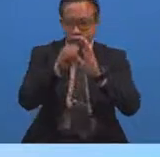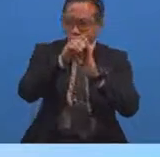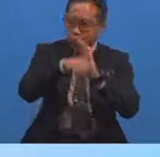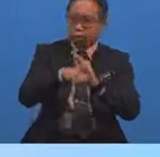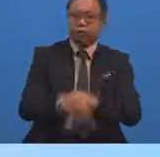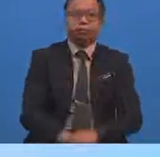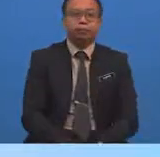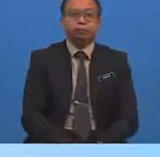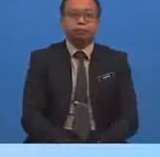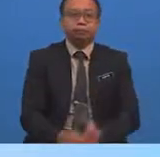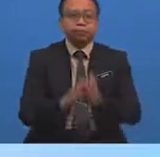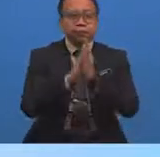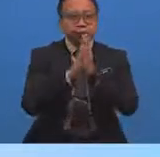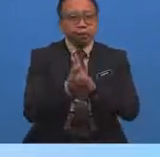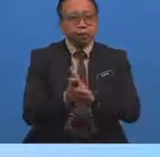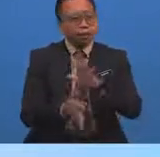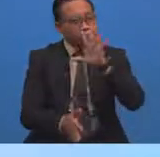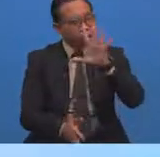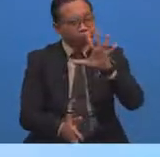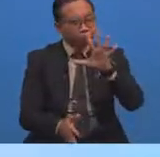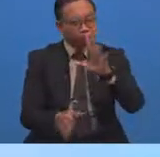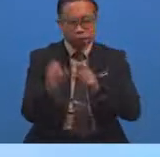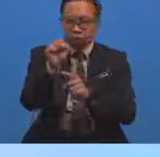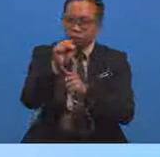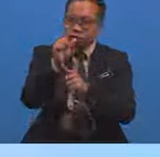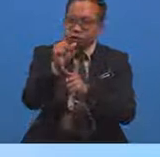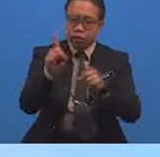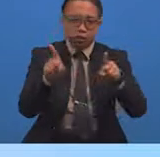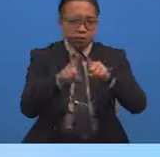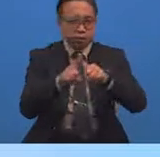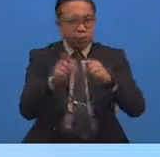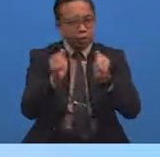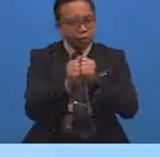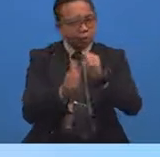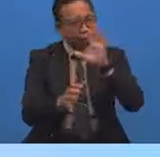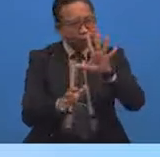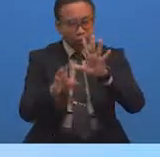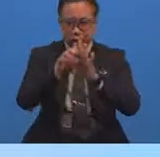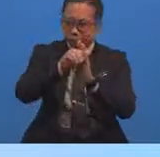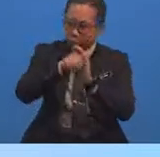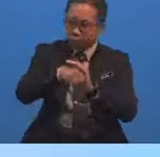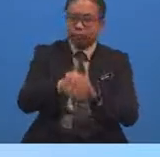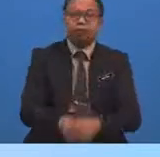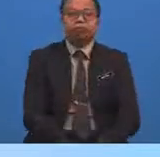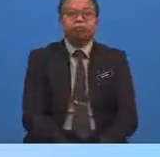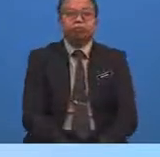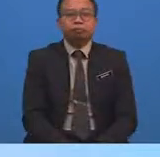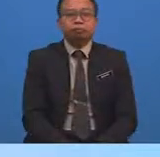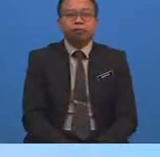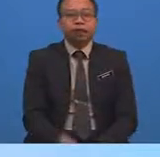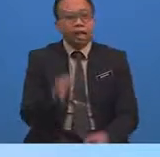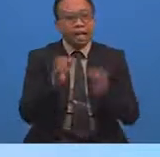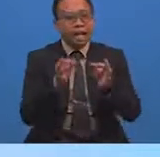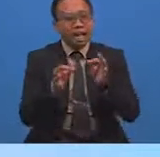Jadi Fathan bersamaan Imam ini sekiranya ceguk